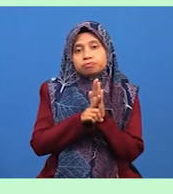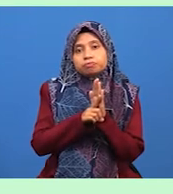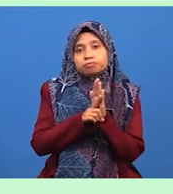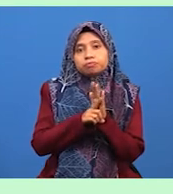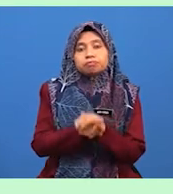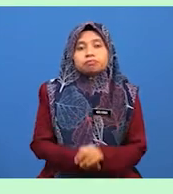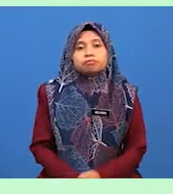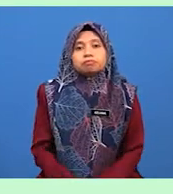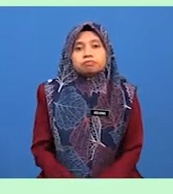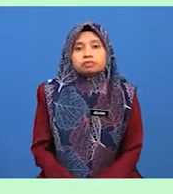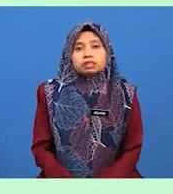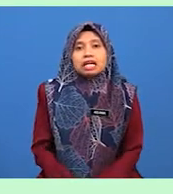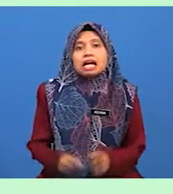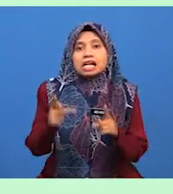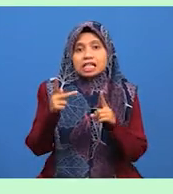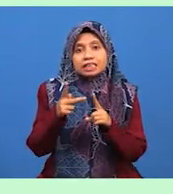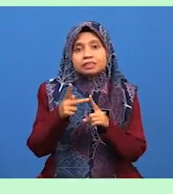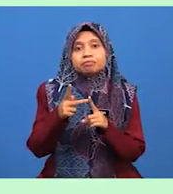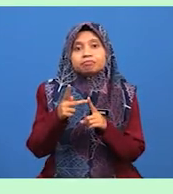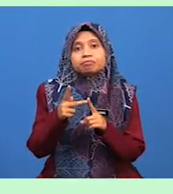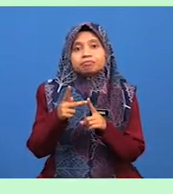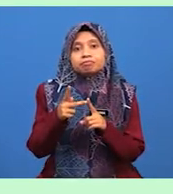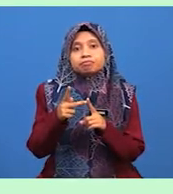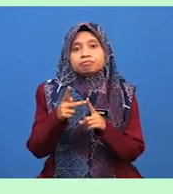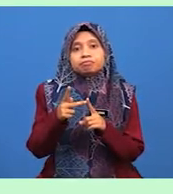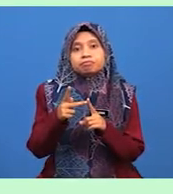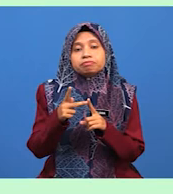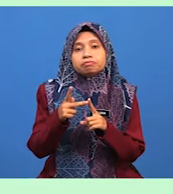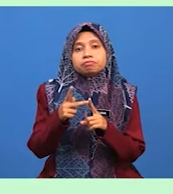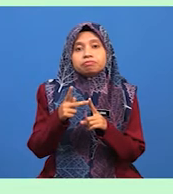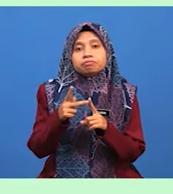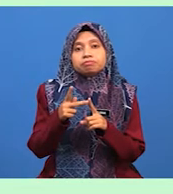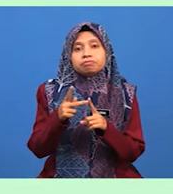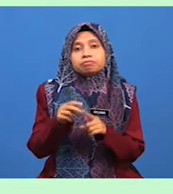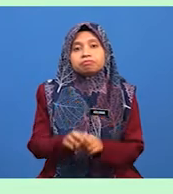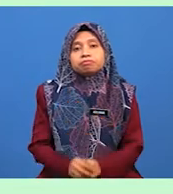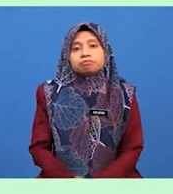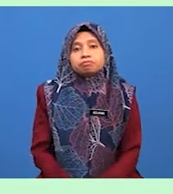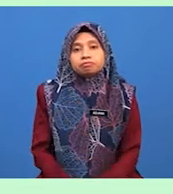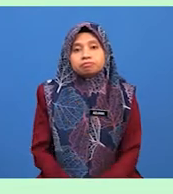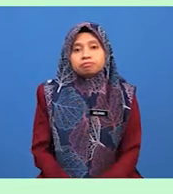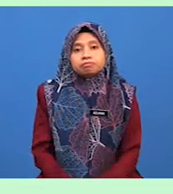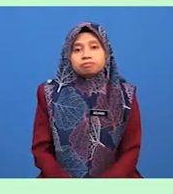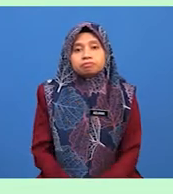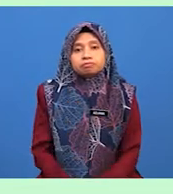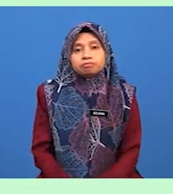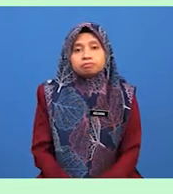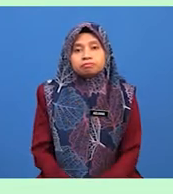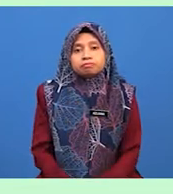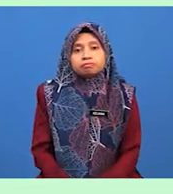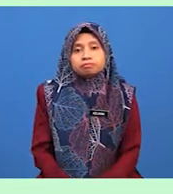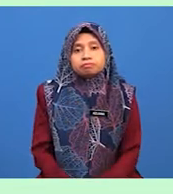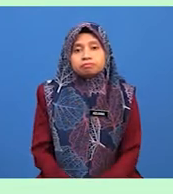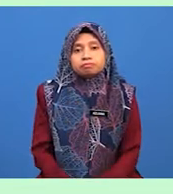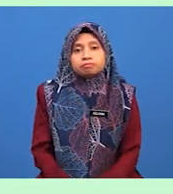pula ialah ke. Seterusnya, kata sendi nama yang ketiga